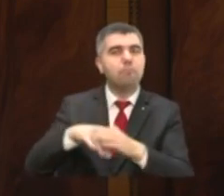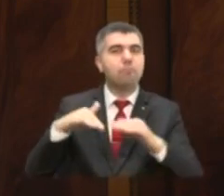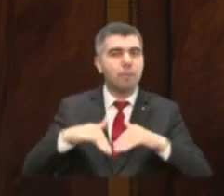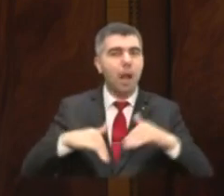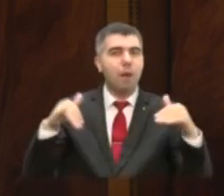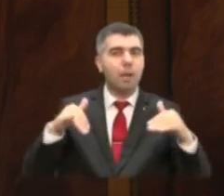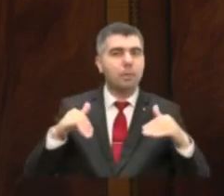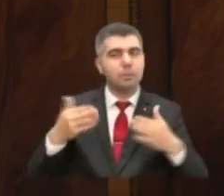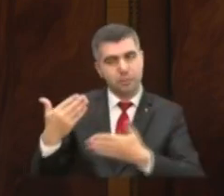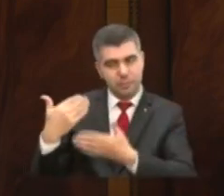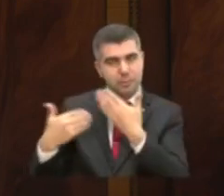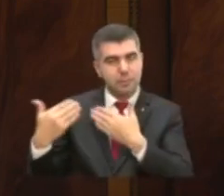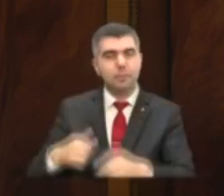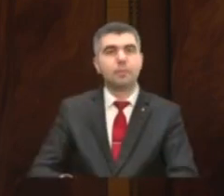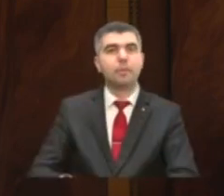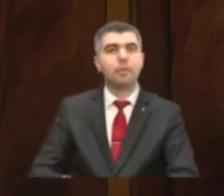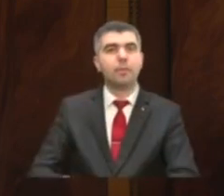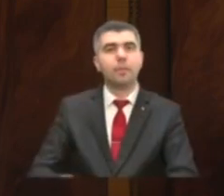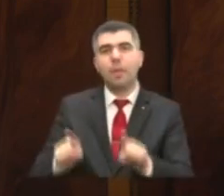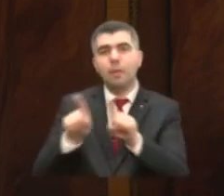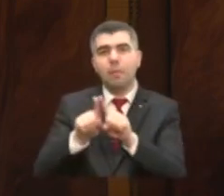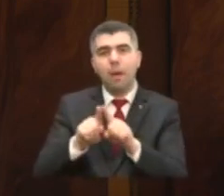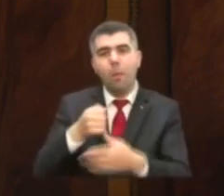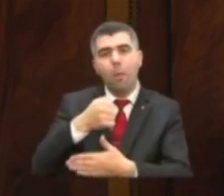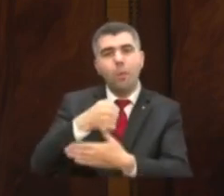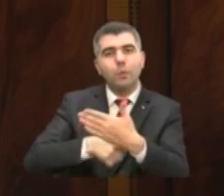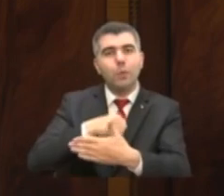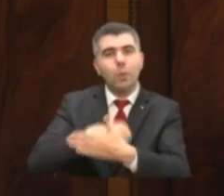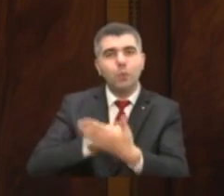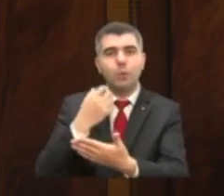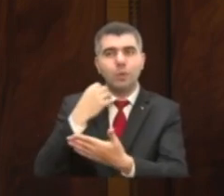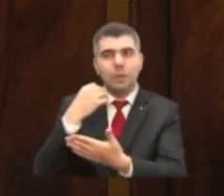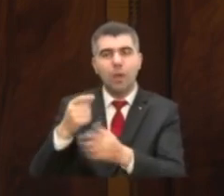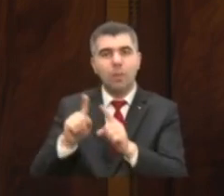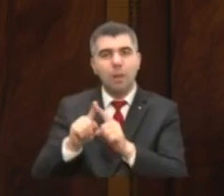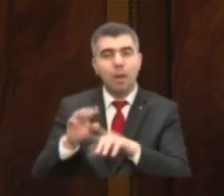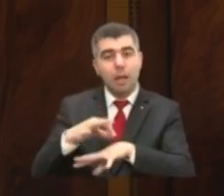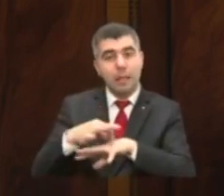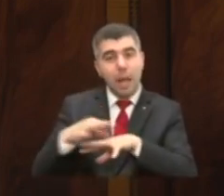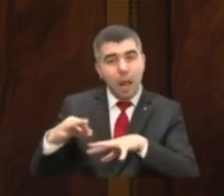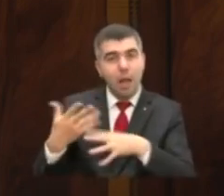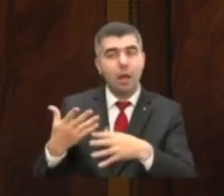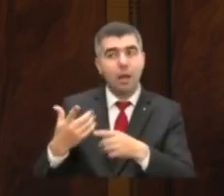الحال، وبالتالي اضافه الى الاولاد مستحقي النفقه بعد انحلال الميثاق الزوجي وثبوت عوز الام،